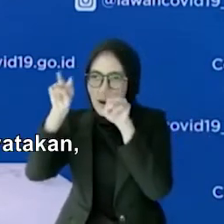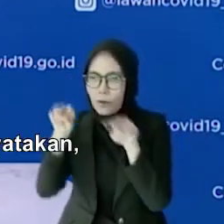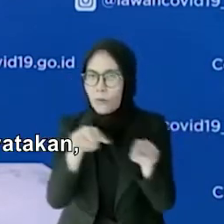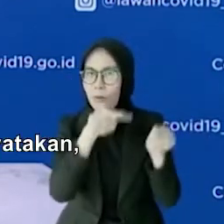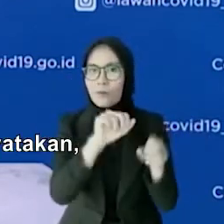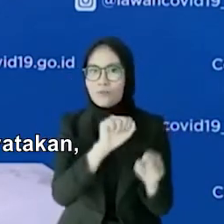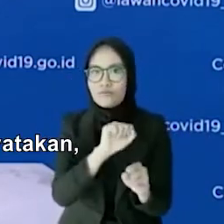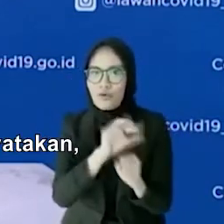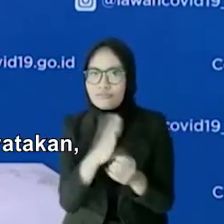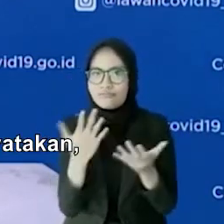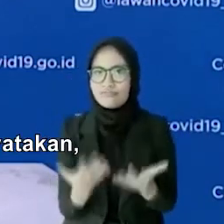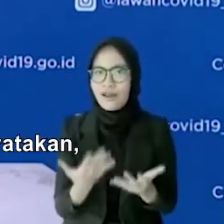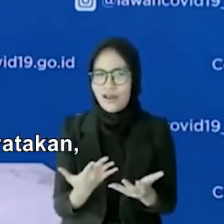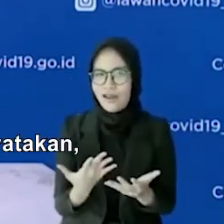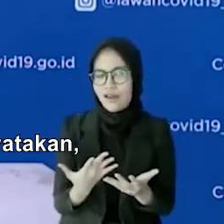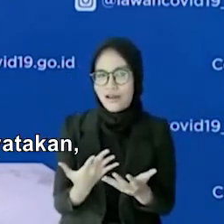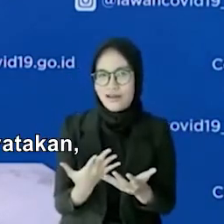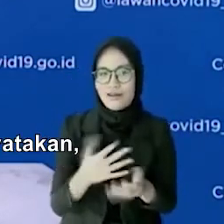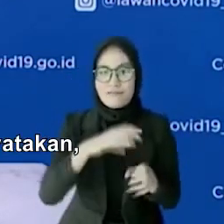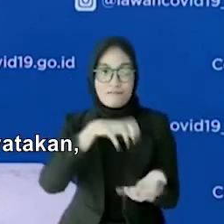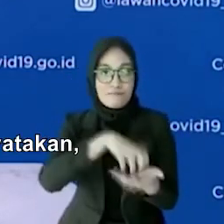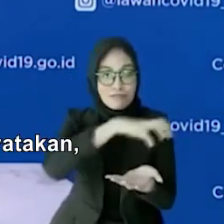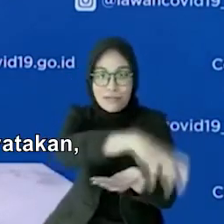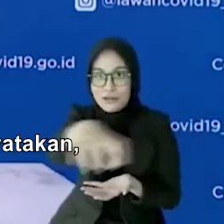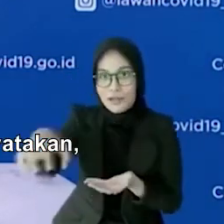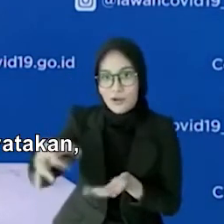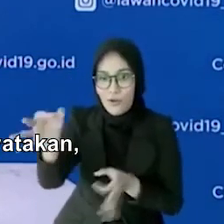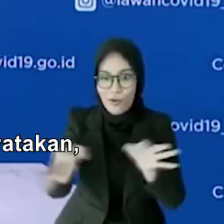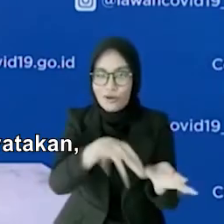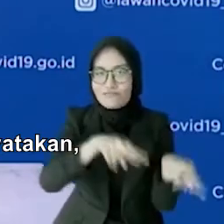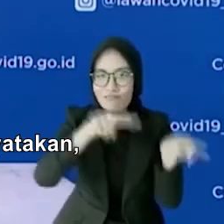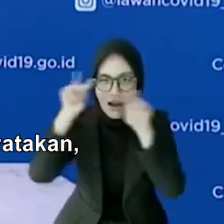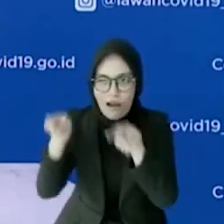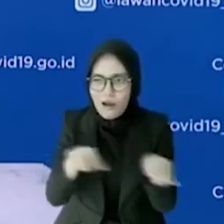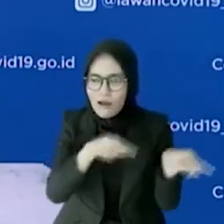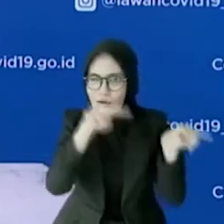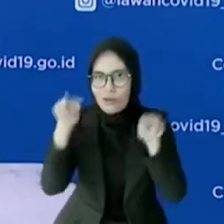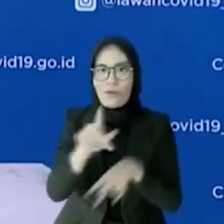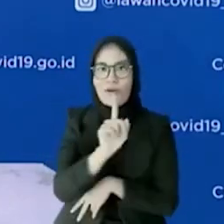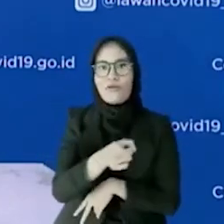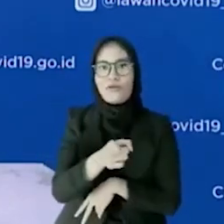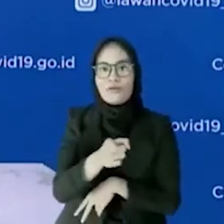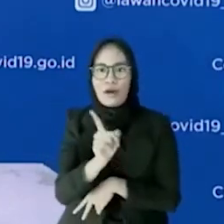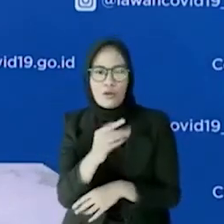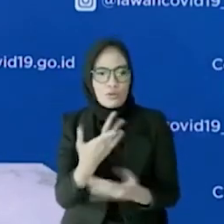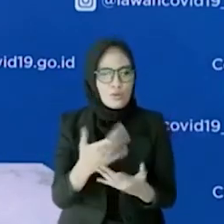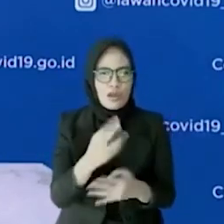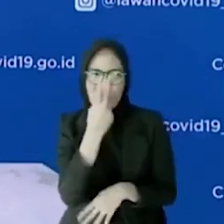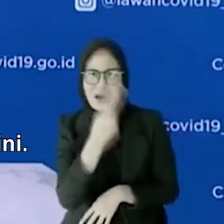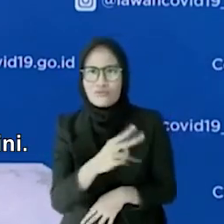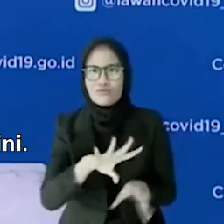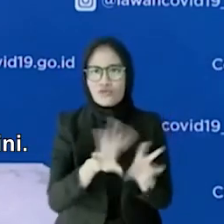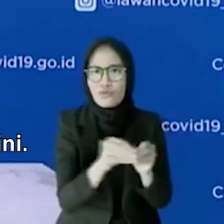daring juru bicara Satgas penanganan covid-19 wiku adasmito menyatakan Indonesia perlu belajar dari empat